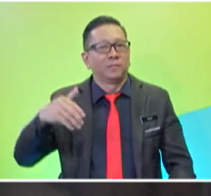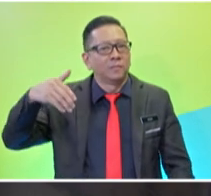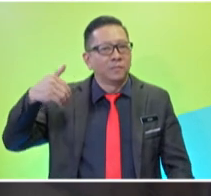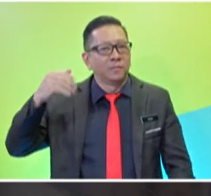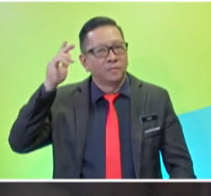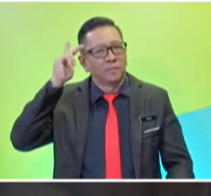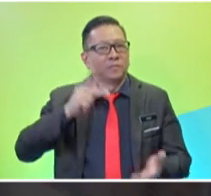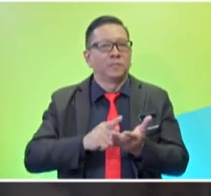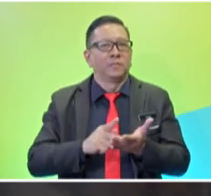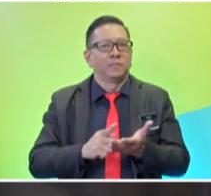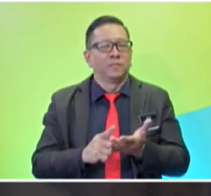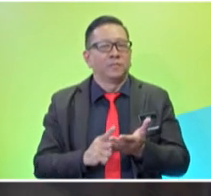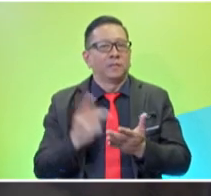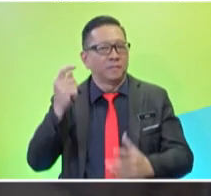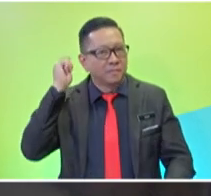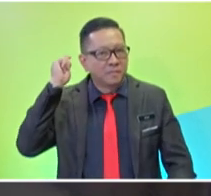juga